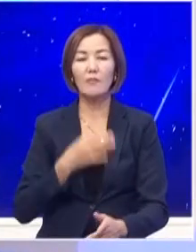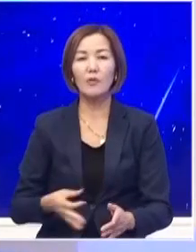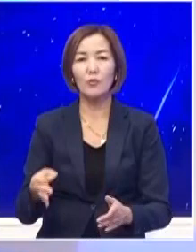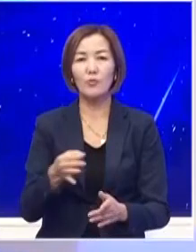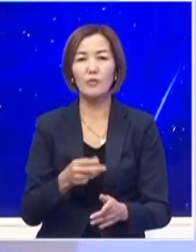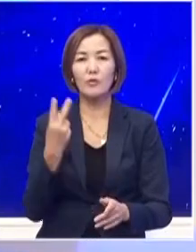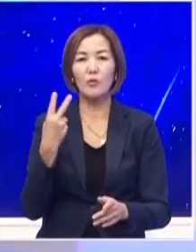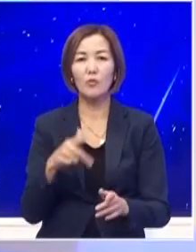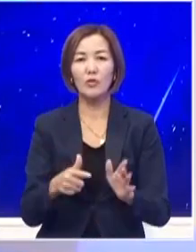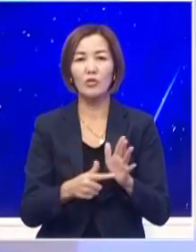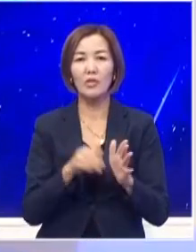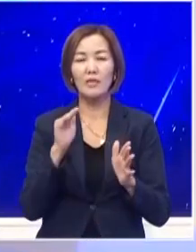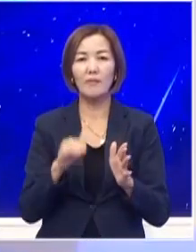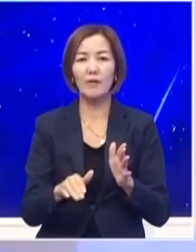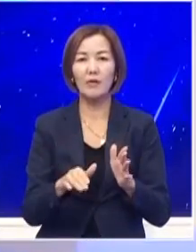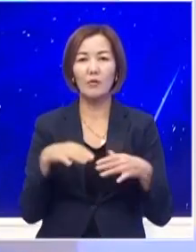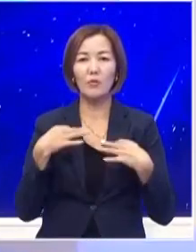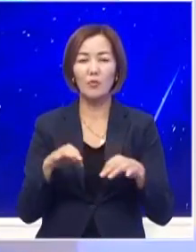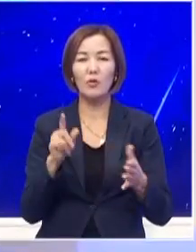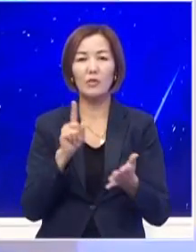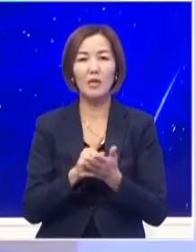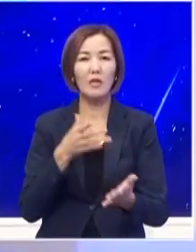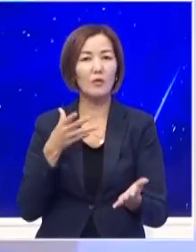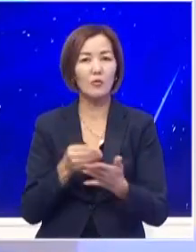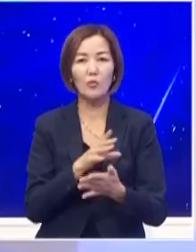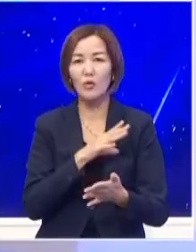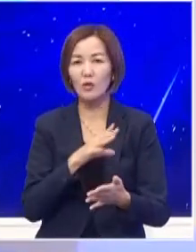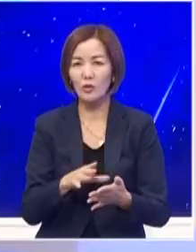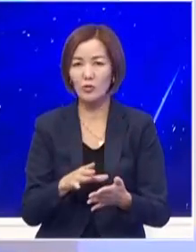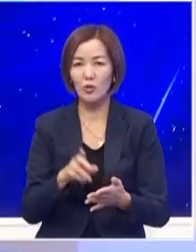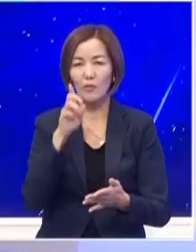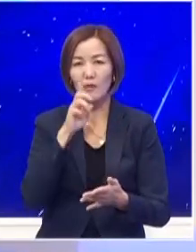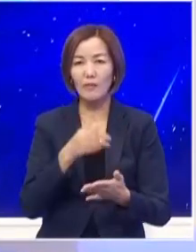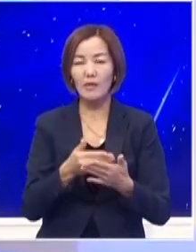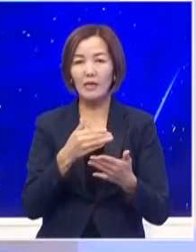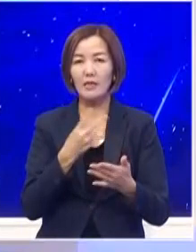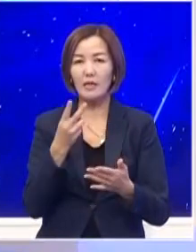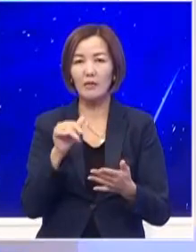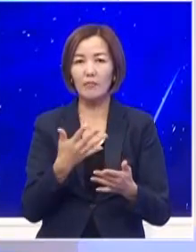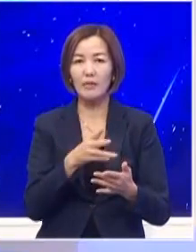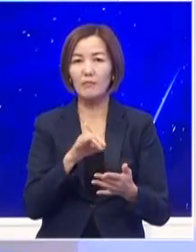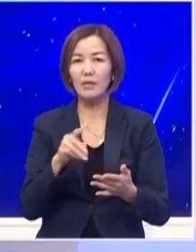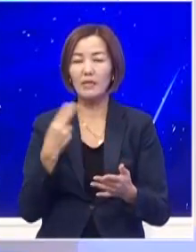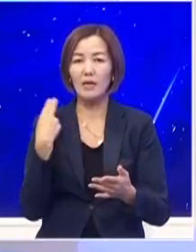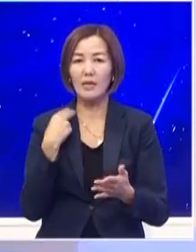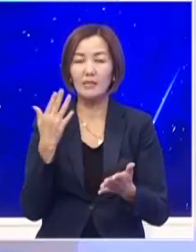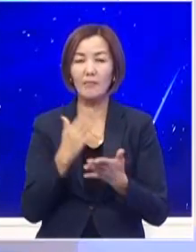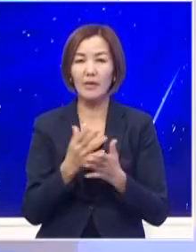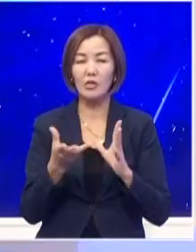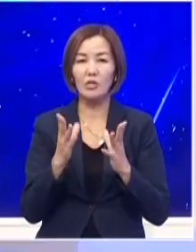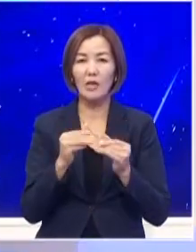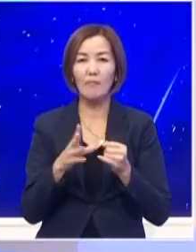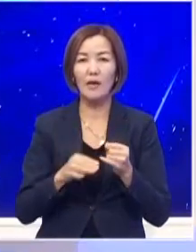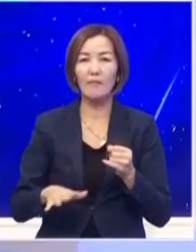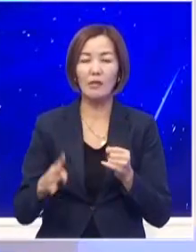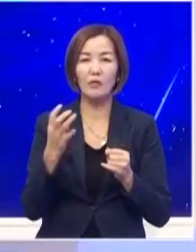Алматы облысында 37 мыңнан аса азамат көлік салығын төлемей жүр. Олардың мемлекет алдында 2,5 миллиард теңгеге қарызы бар.